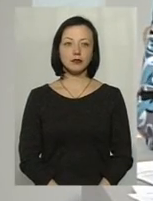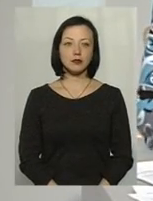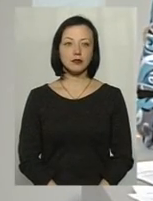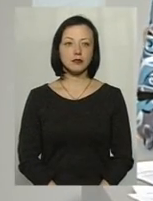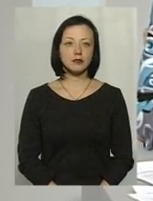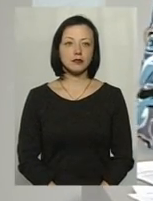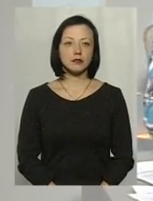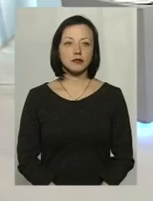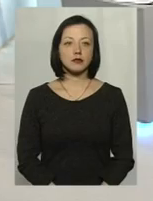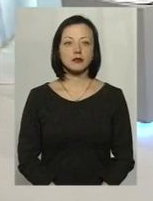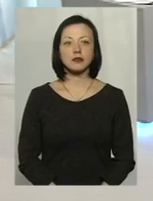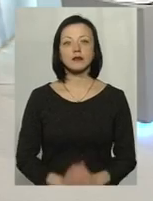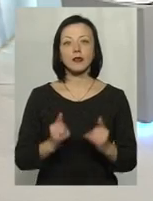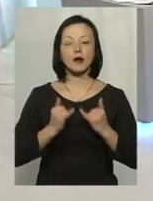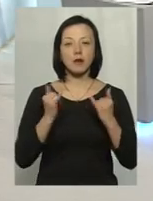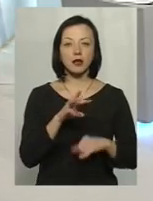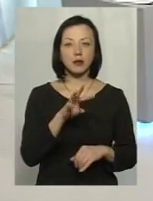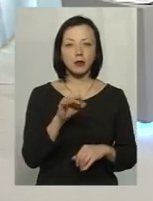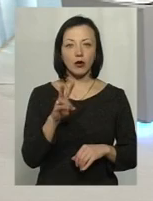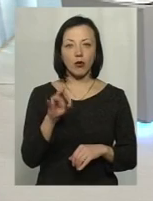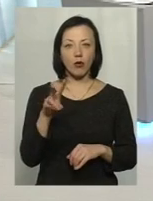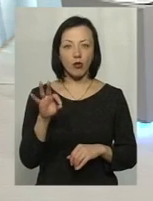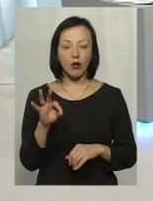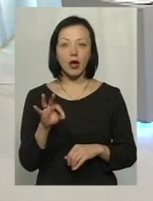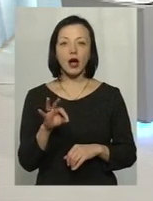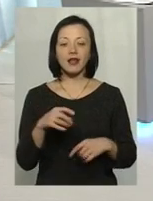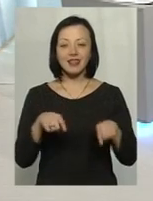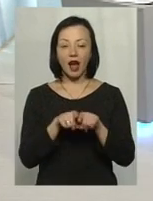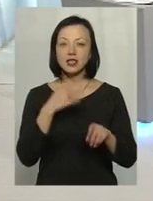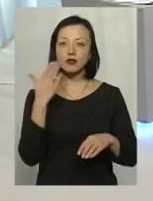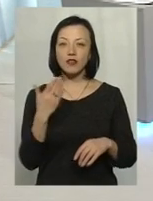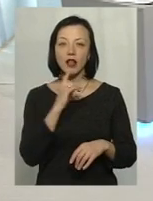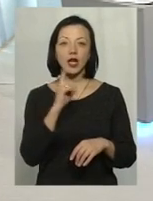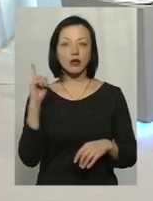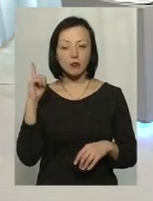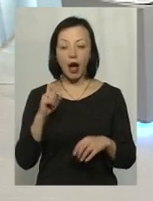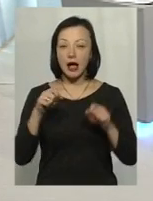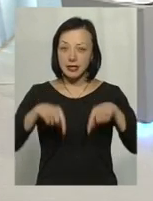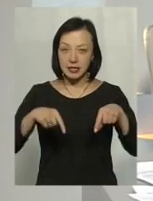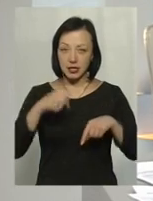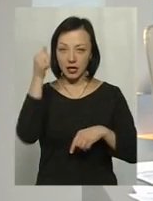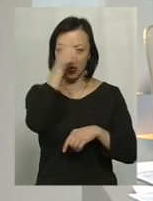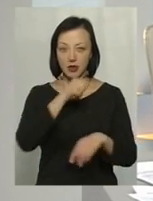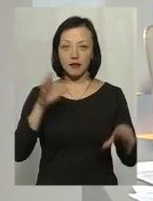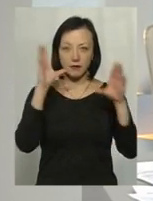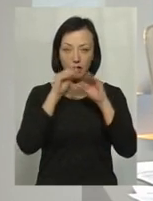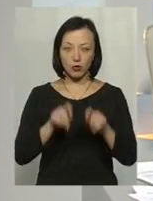Власне, пане Миколо, так звітували рік тому. А за цей рік вдалося принаймні розкрити